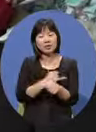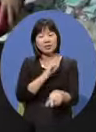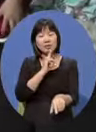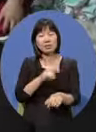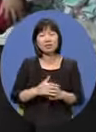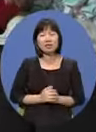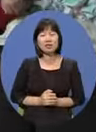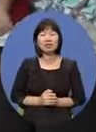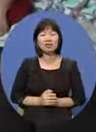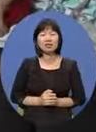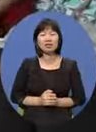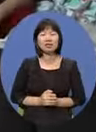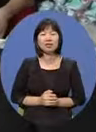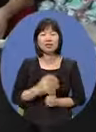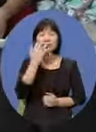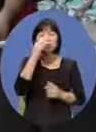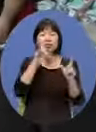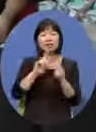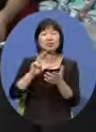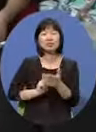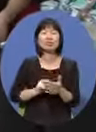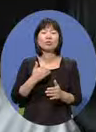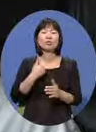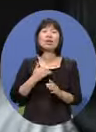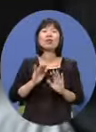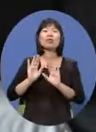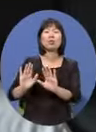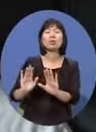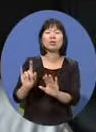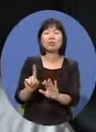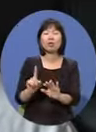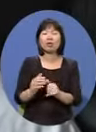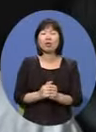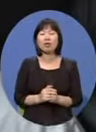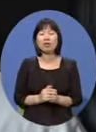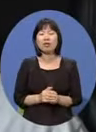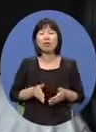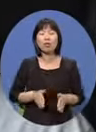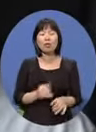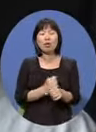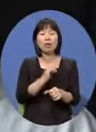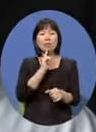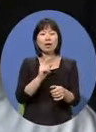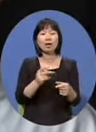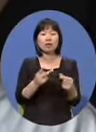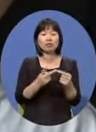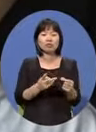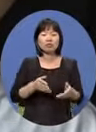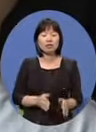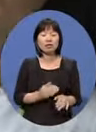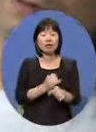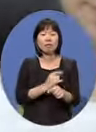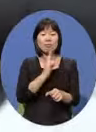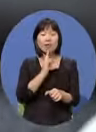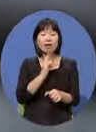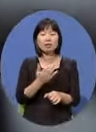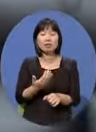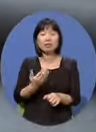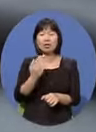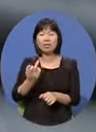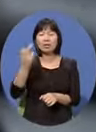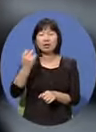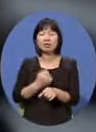상호생활 문제도 그래. 내가 뭘 그렇게 많이 거부해. 낯차고 할 때는 언제 아니 둘째 낯차는 얘기 나오기 전에도 오빠는